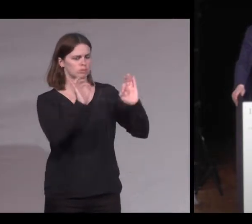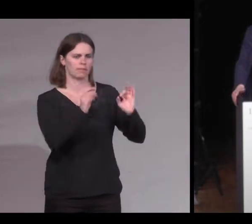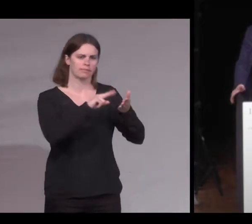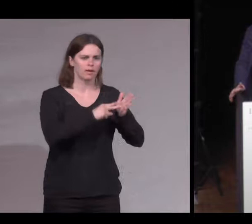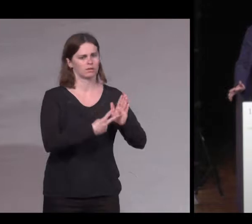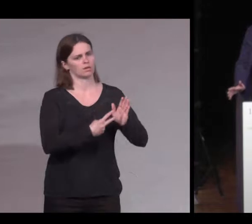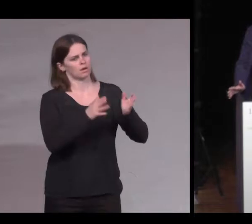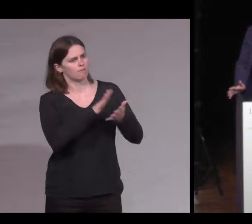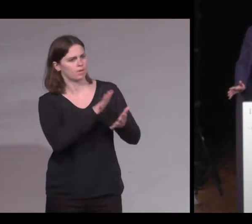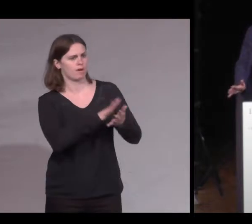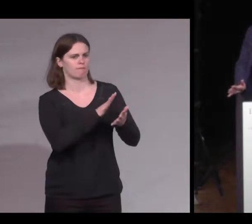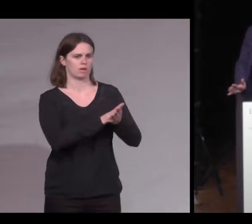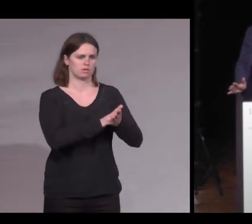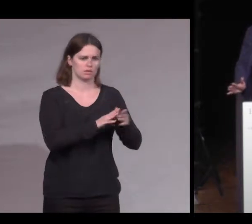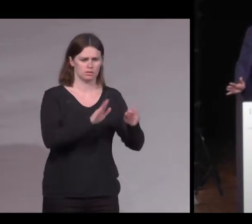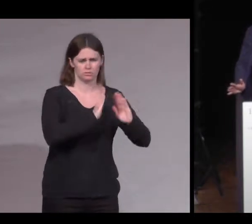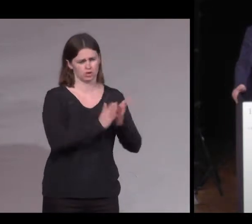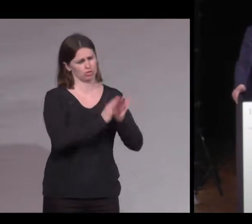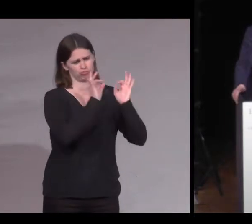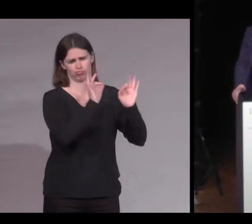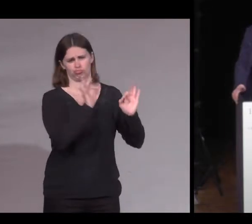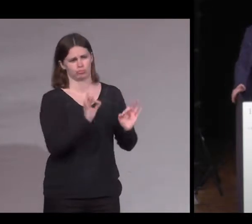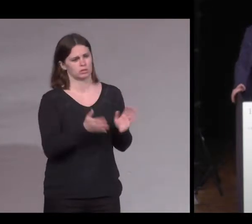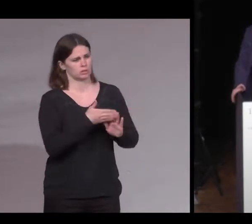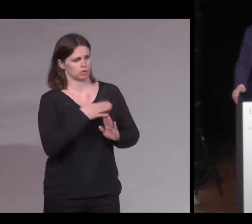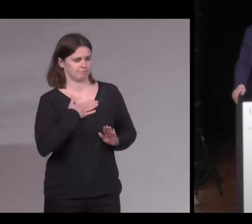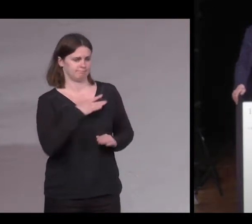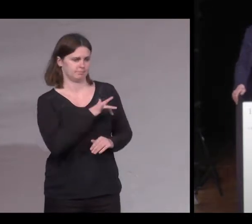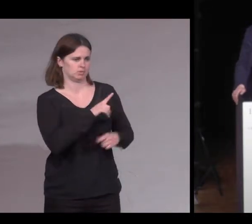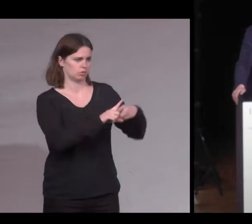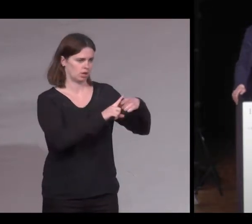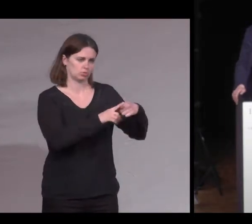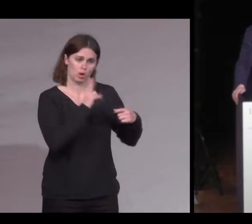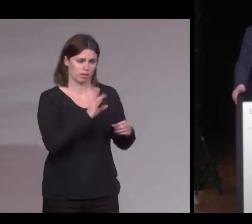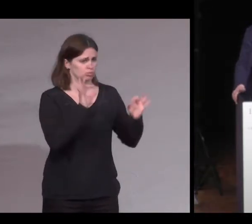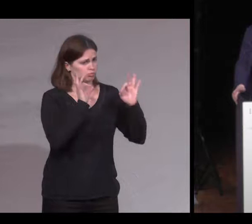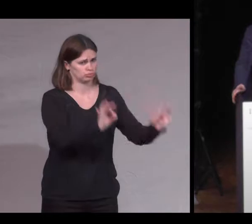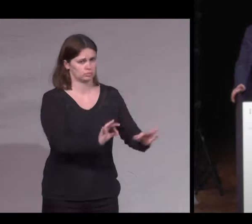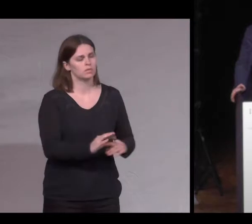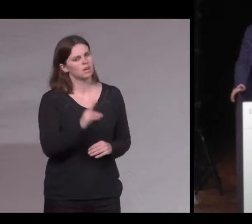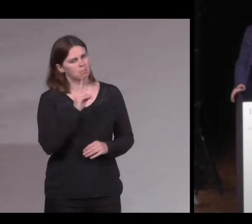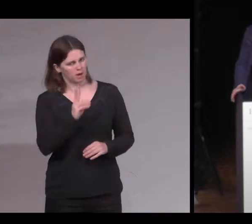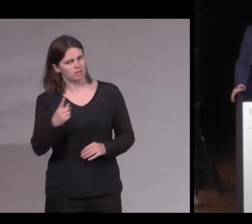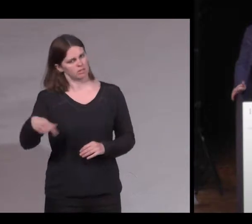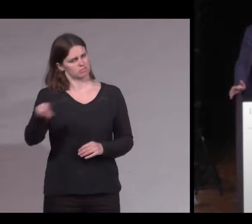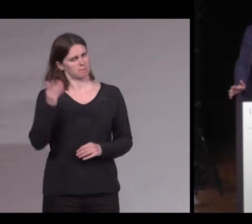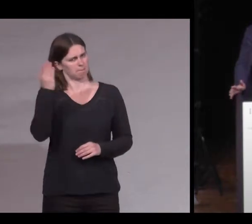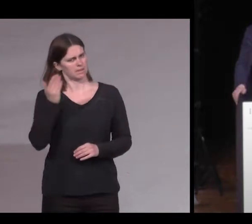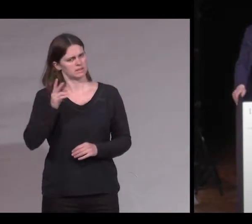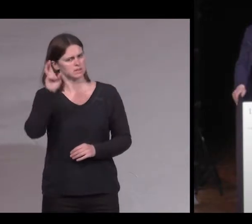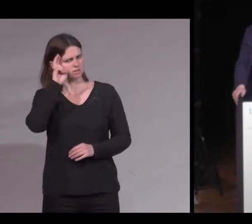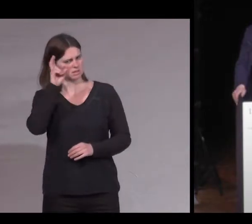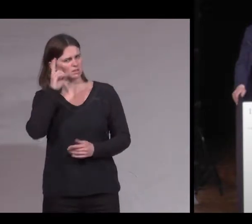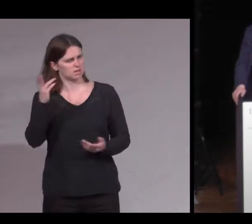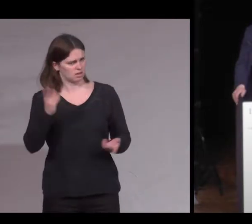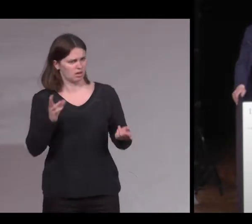vybavenosti, když možná pro některé z vás to bude znít divně, ale ještě to je v